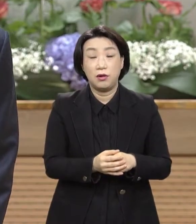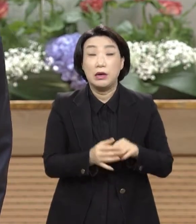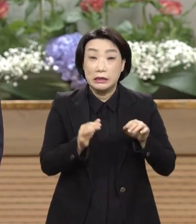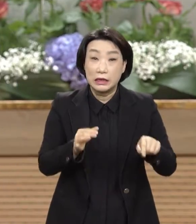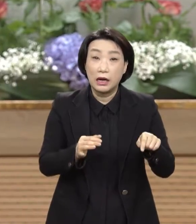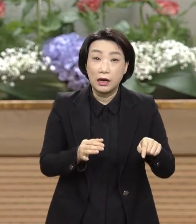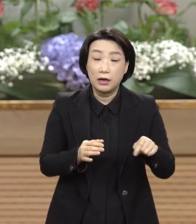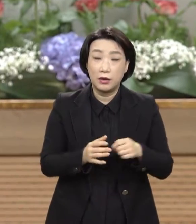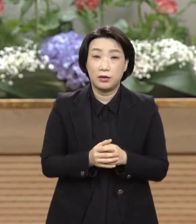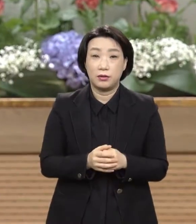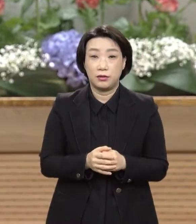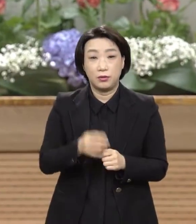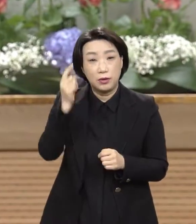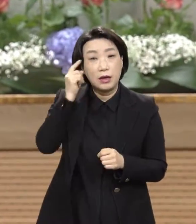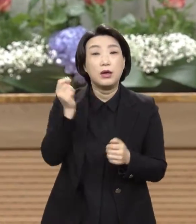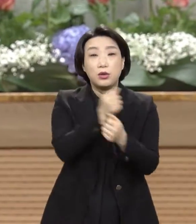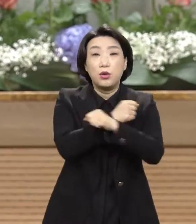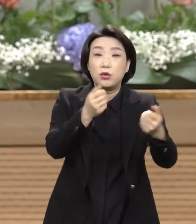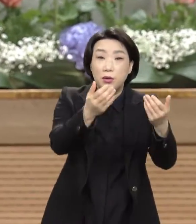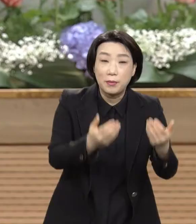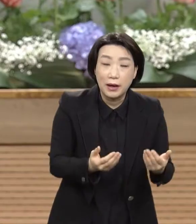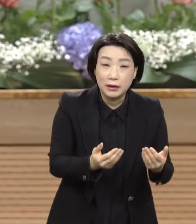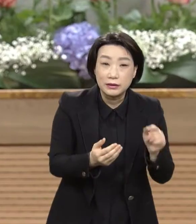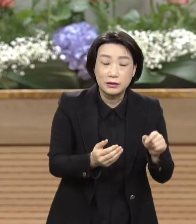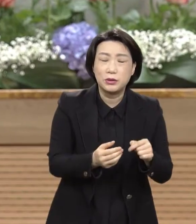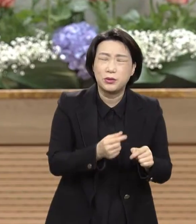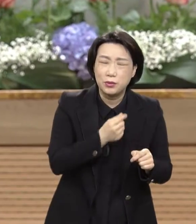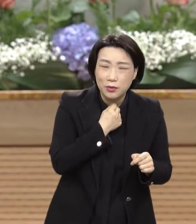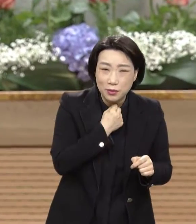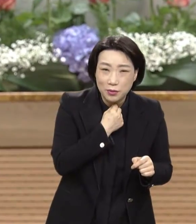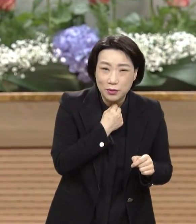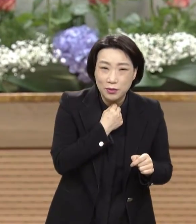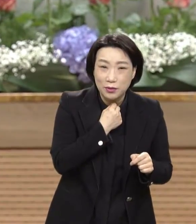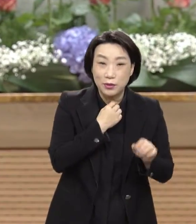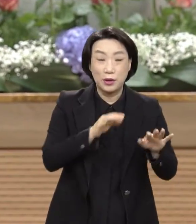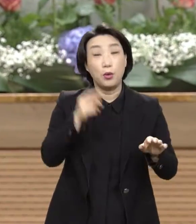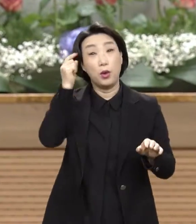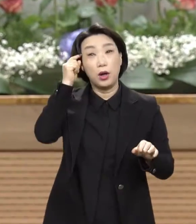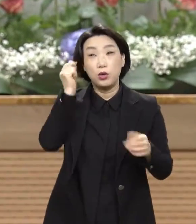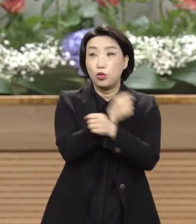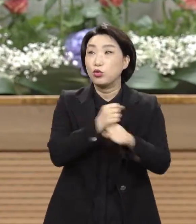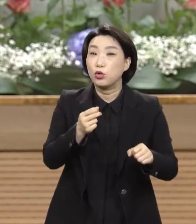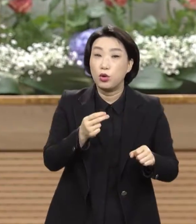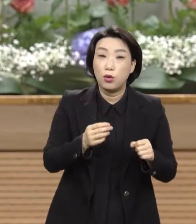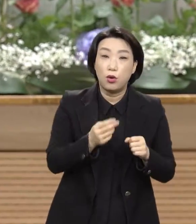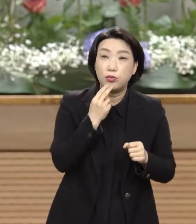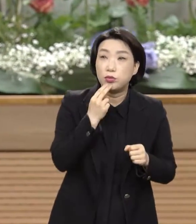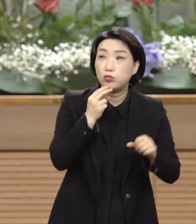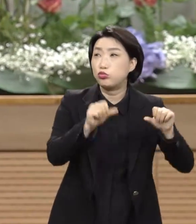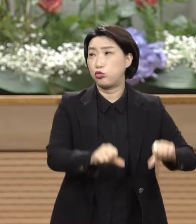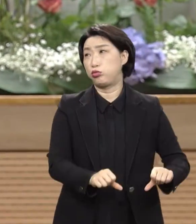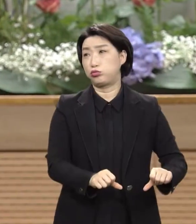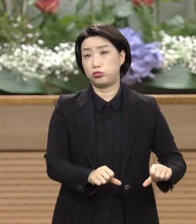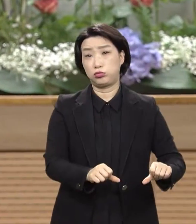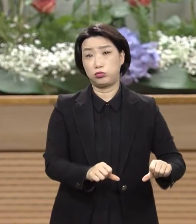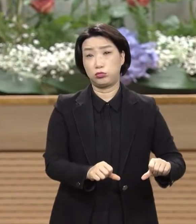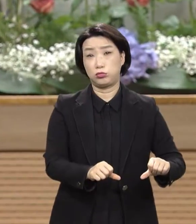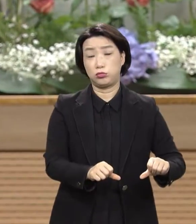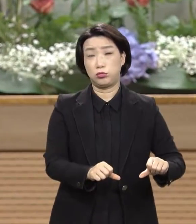그건 바로 용서받기를 그렇게 원했어. 왜냐면 용서 안 받으면 저주받고